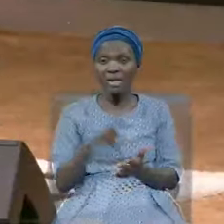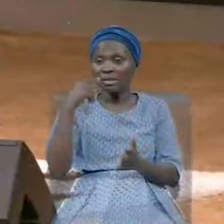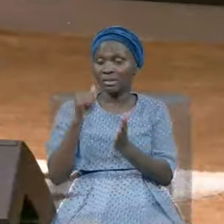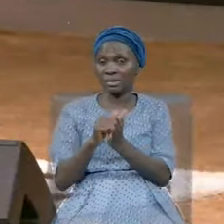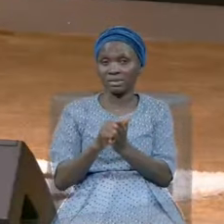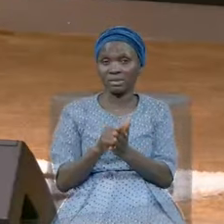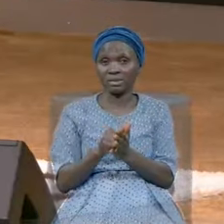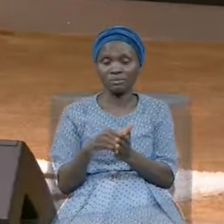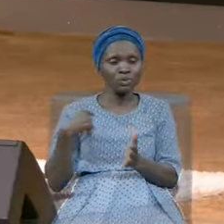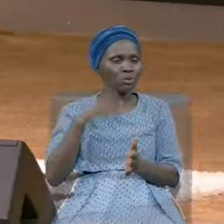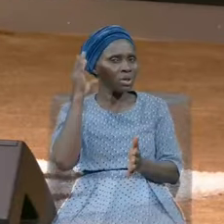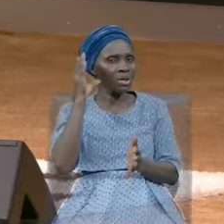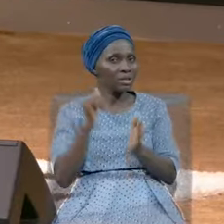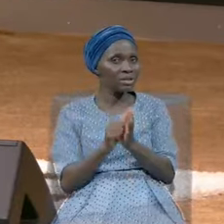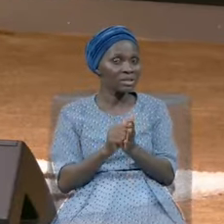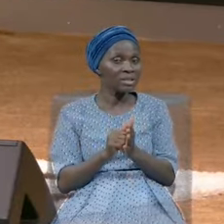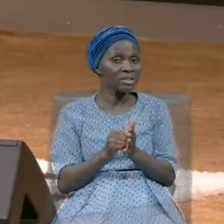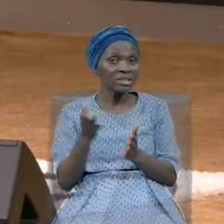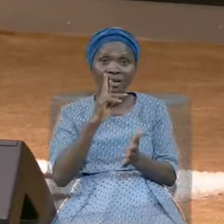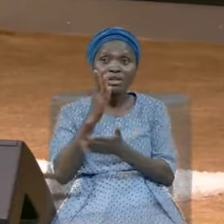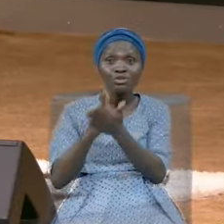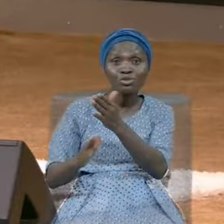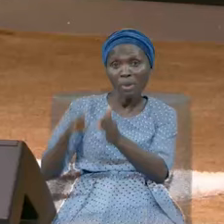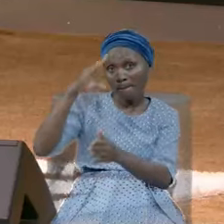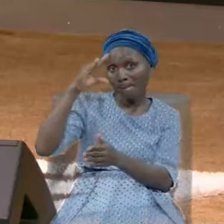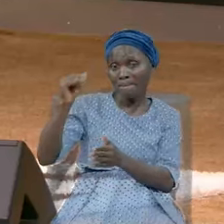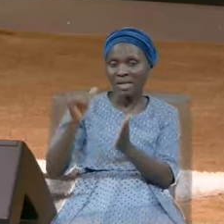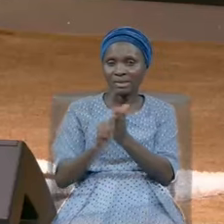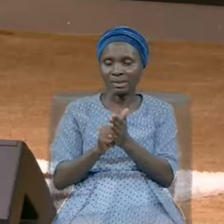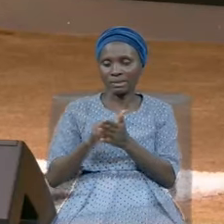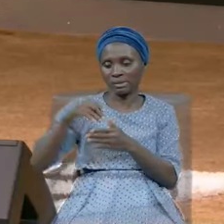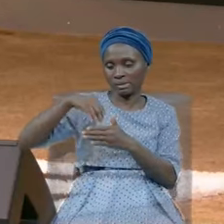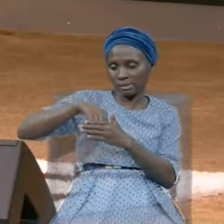glissé parmi vous, certains hommes, certaines femmes,